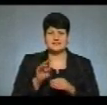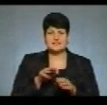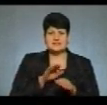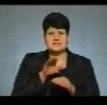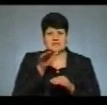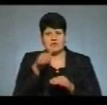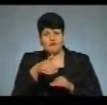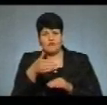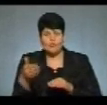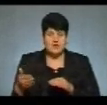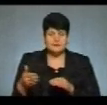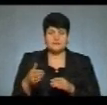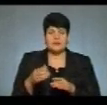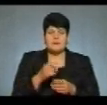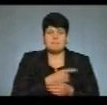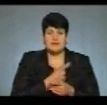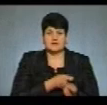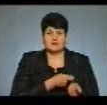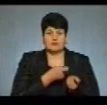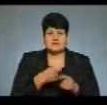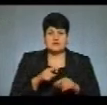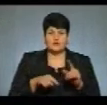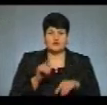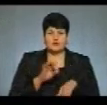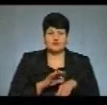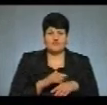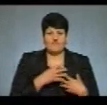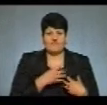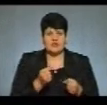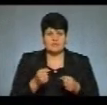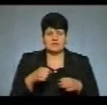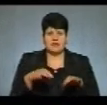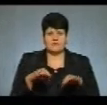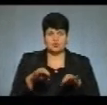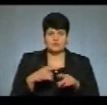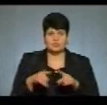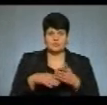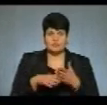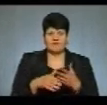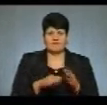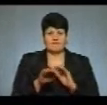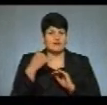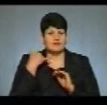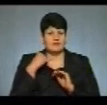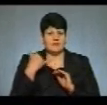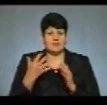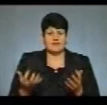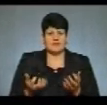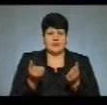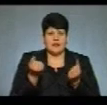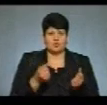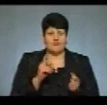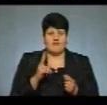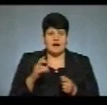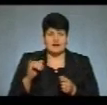кювет. Медиків до місця виклику довезли родичі хворого. Щоб витягнути авто швидкої, викликали рятувальників, повідомила сьогодні заступник